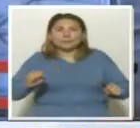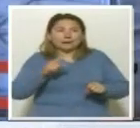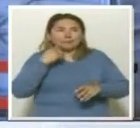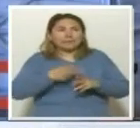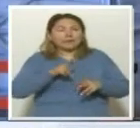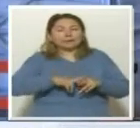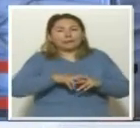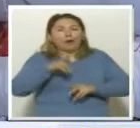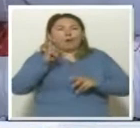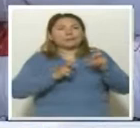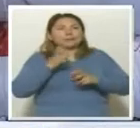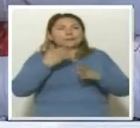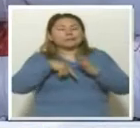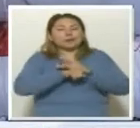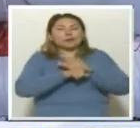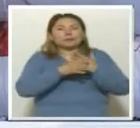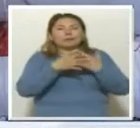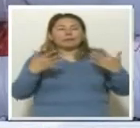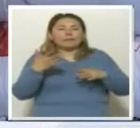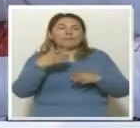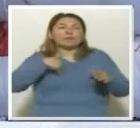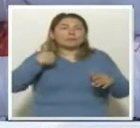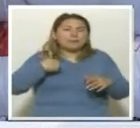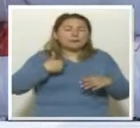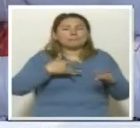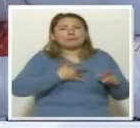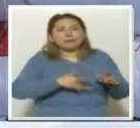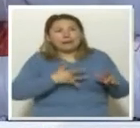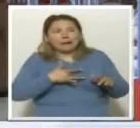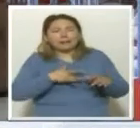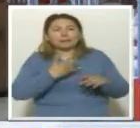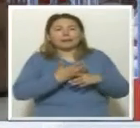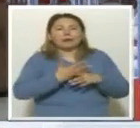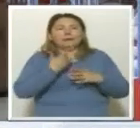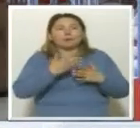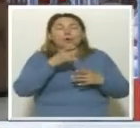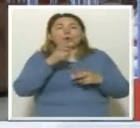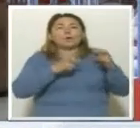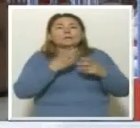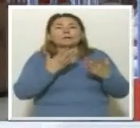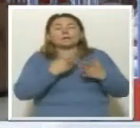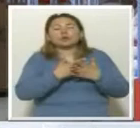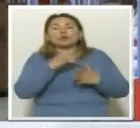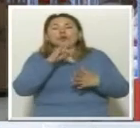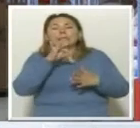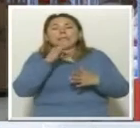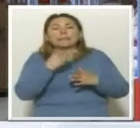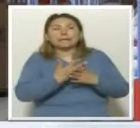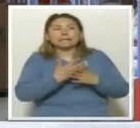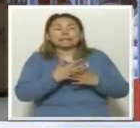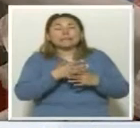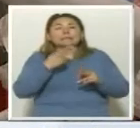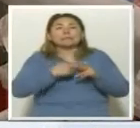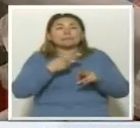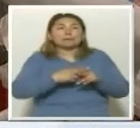ұн өнімдерінің 59 түрін зерттеді. Витаминді минералды премикспен байытылған ұнның бірнеше үлгілері олардың құрамындағы темір